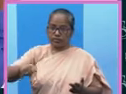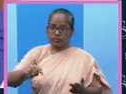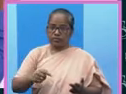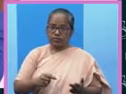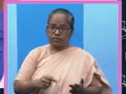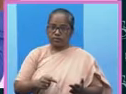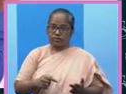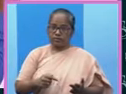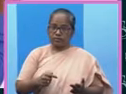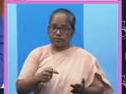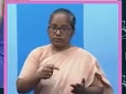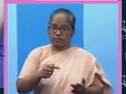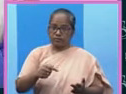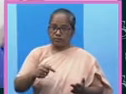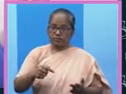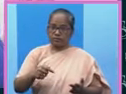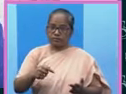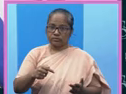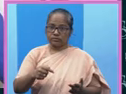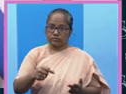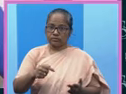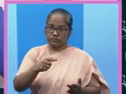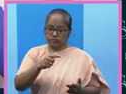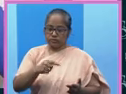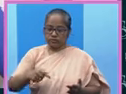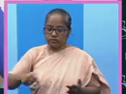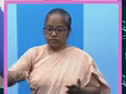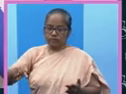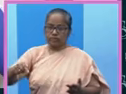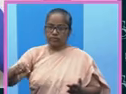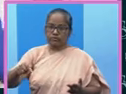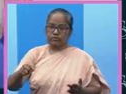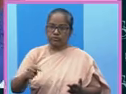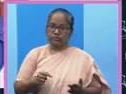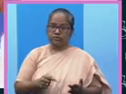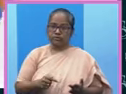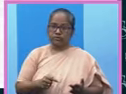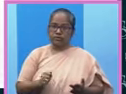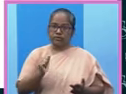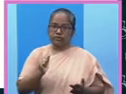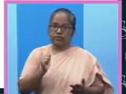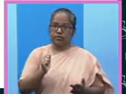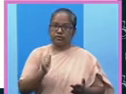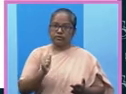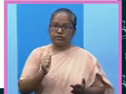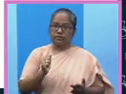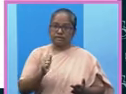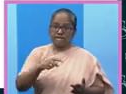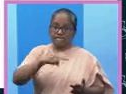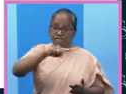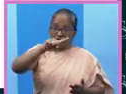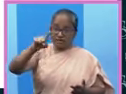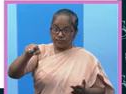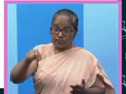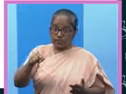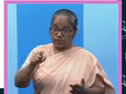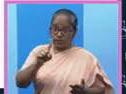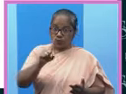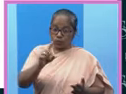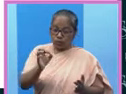அதாவது சொல்லணும்னா இங்கே இருந்து இது என்னது, இதிலிருந்து இது என்னது அப்படின்னா அந்த வட்ட பரிதியினுடைய